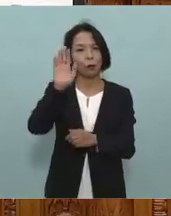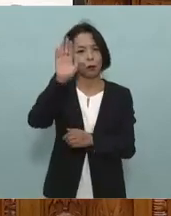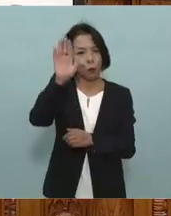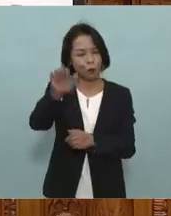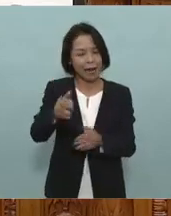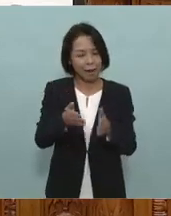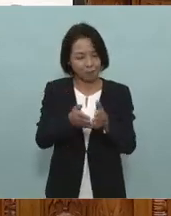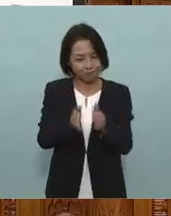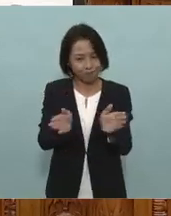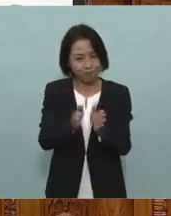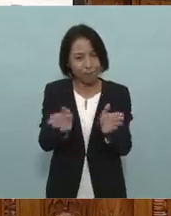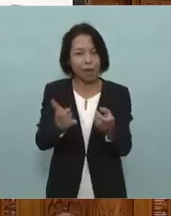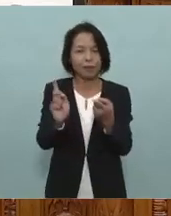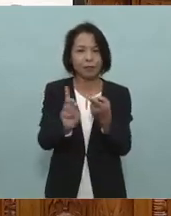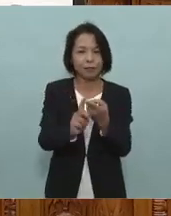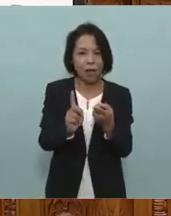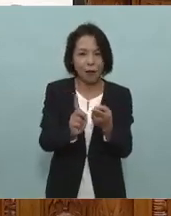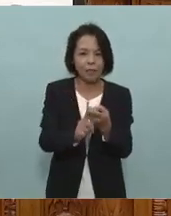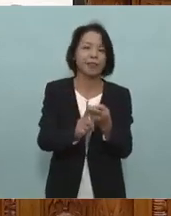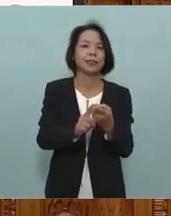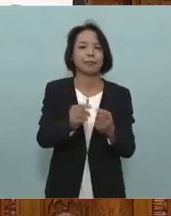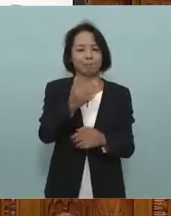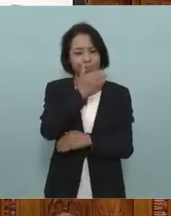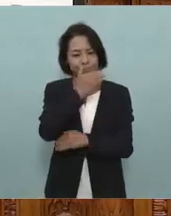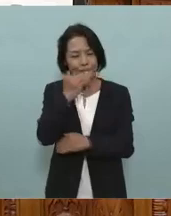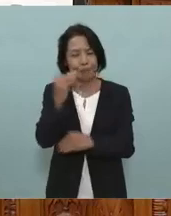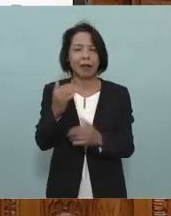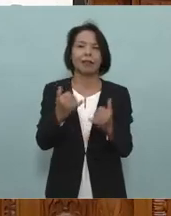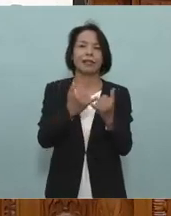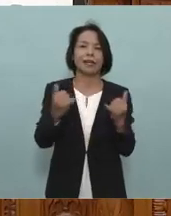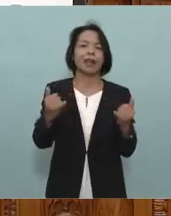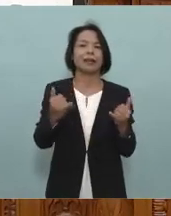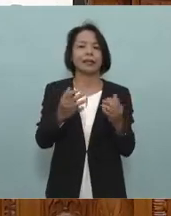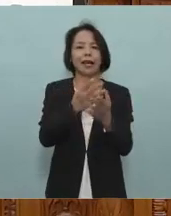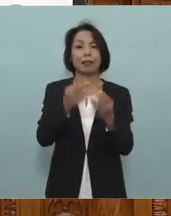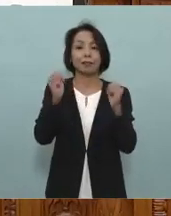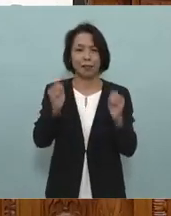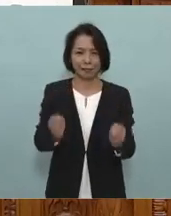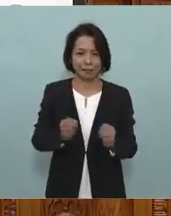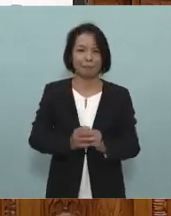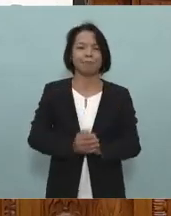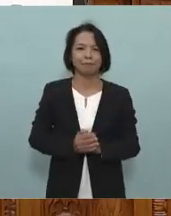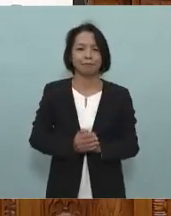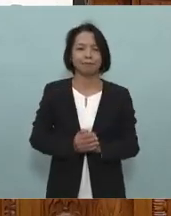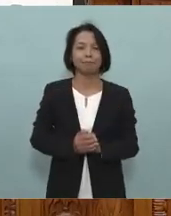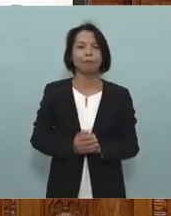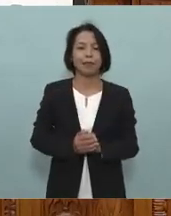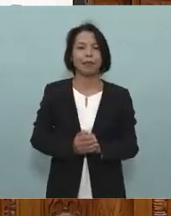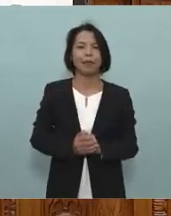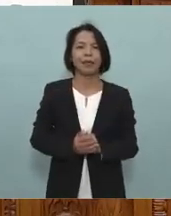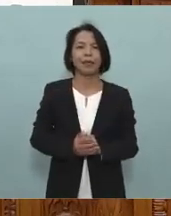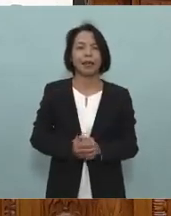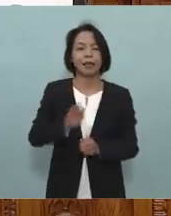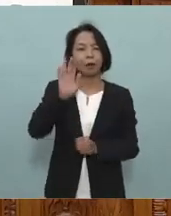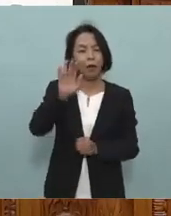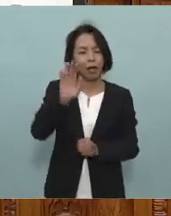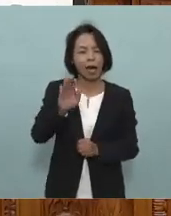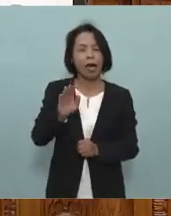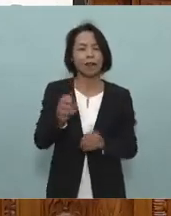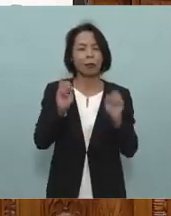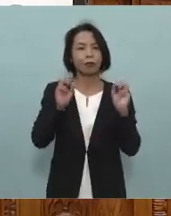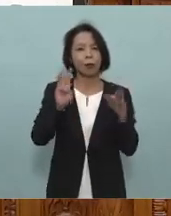切り開いていくにふさわしい大変頼もしい方々ばかりでした第2第3の